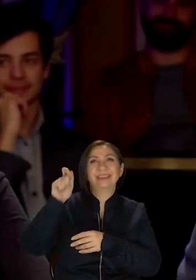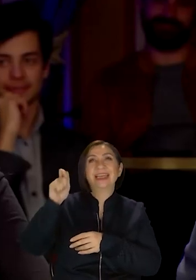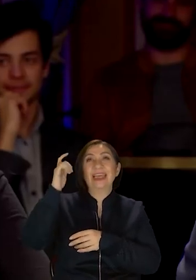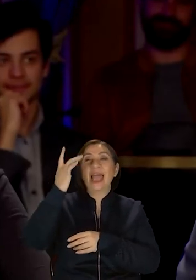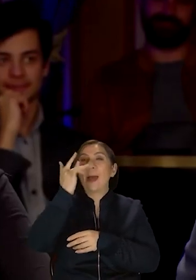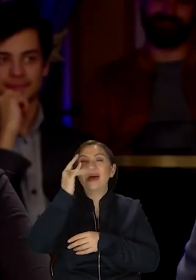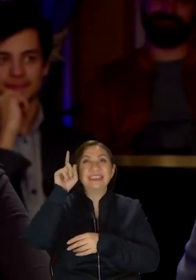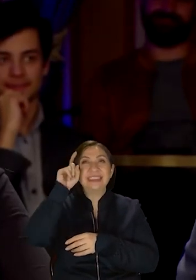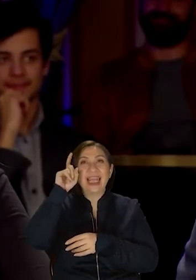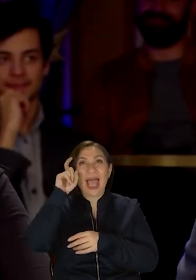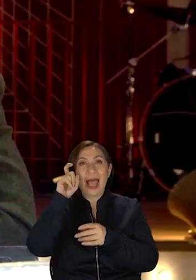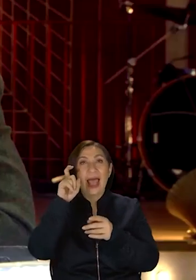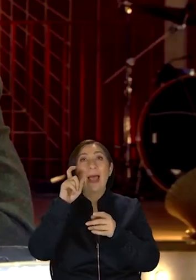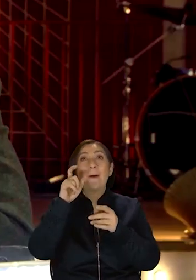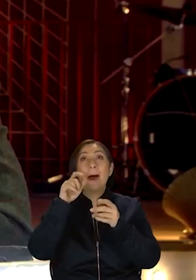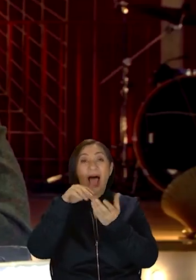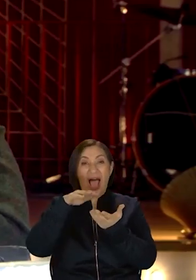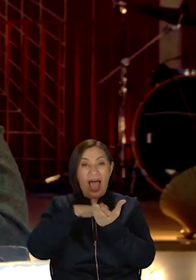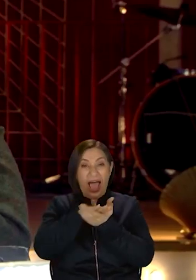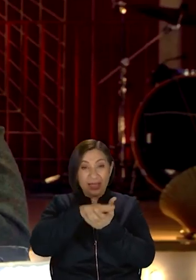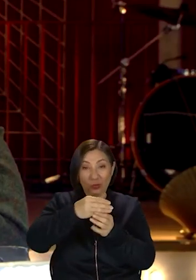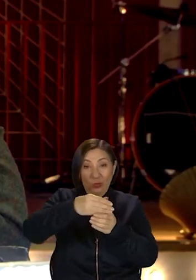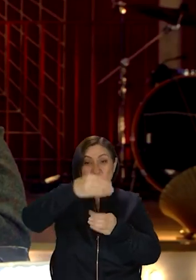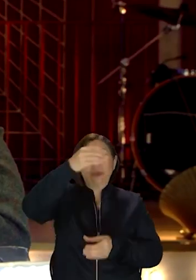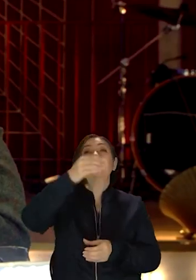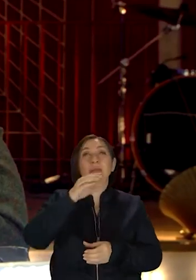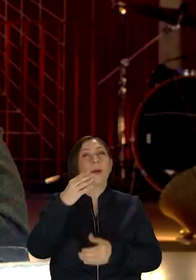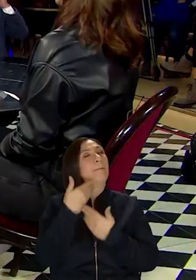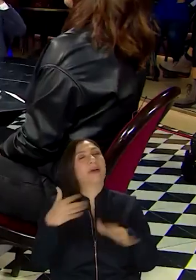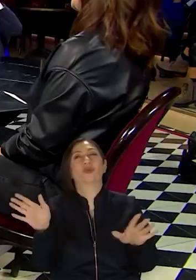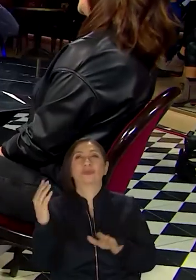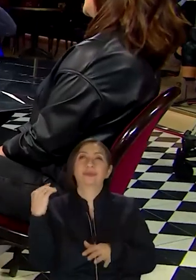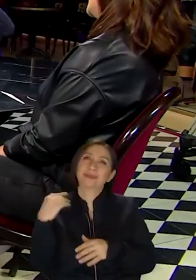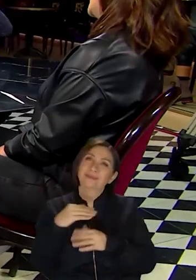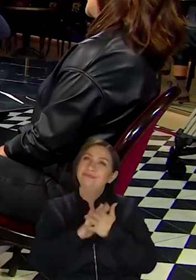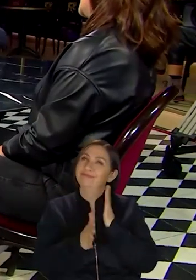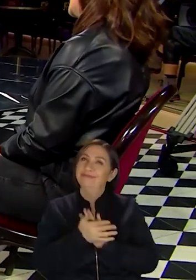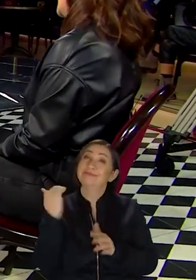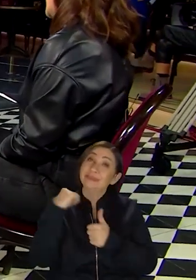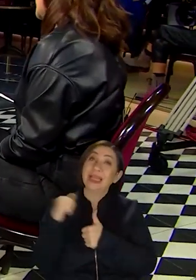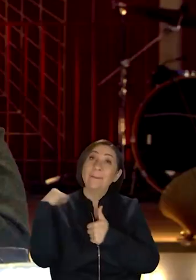Yapay zekaya başvuruluyor. Yapay zeka bacakları uzatamazsa perişan olur.